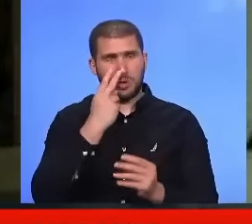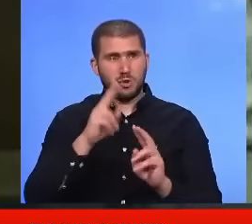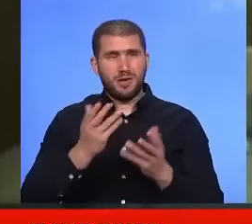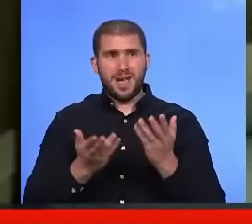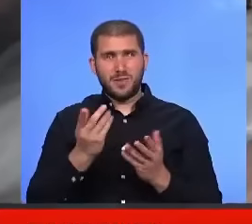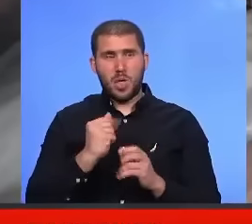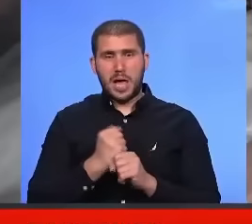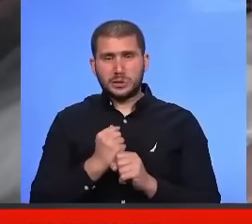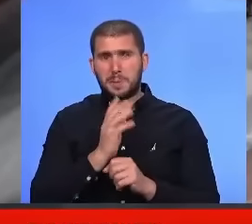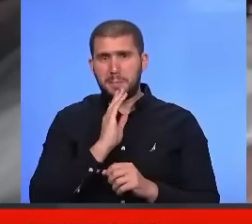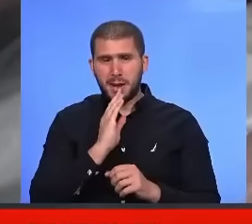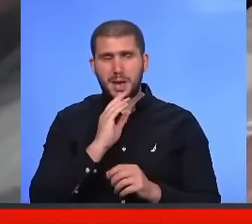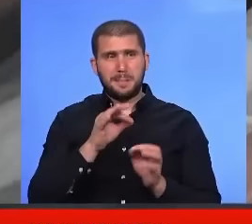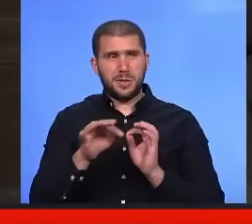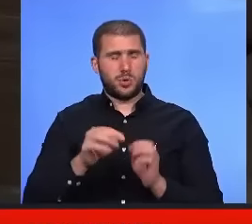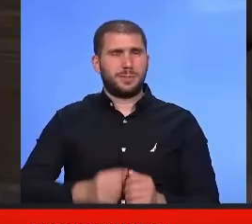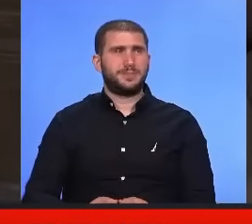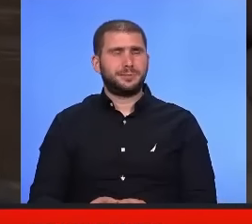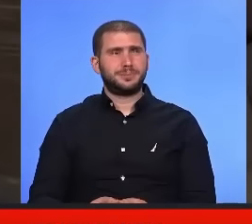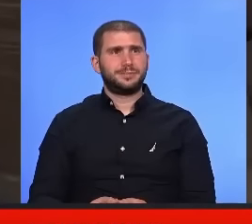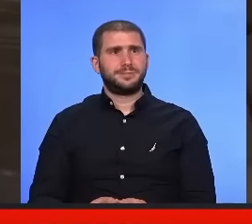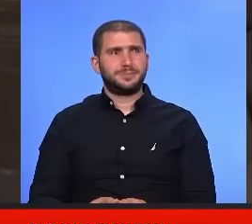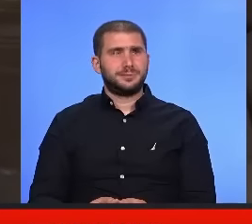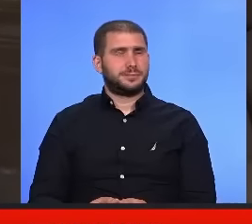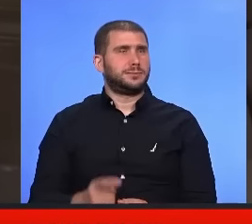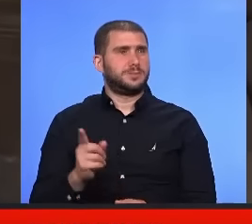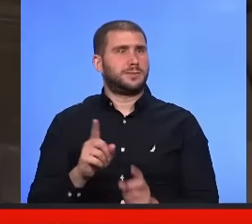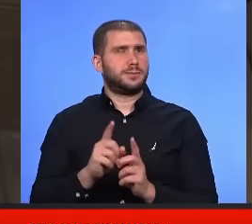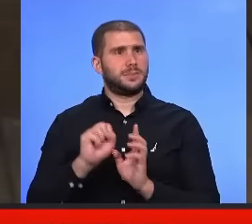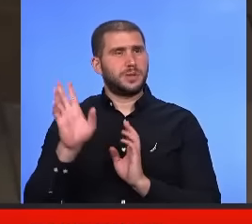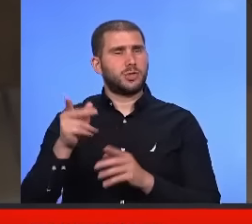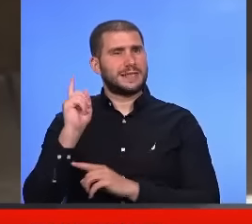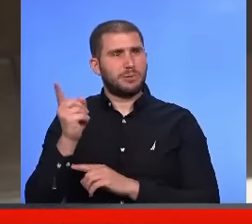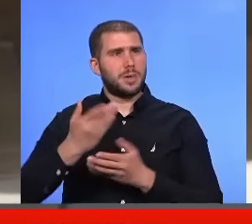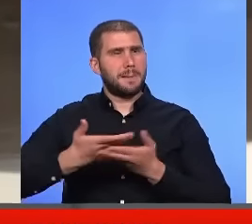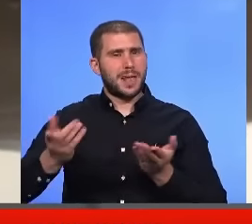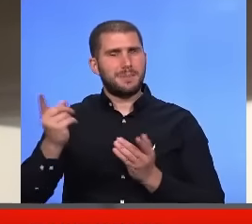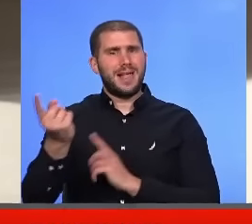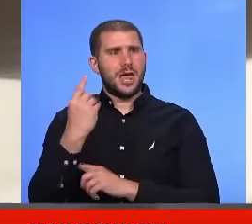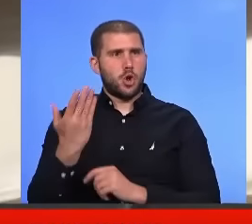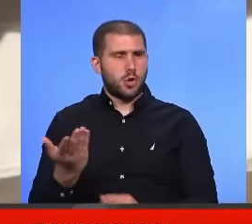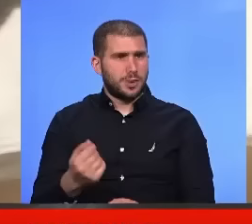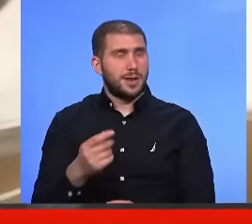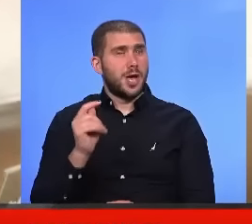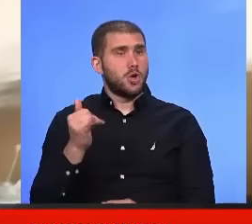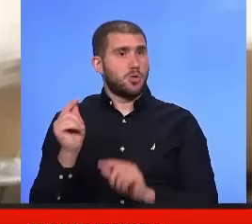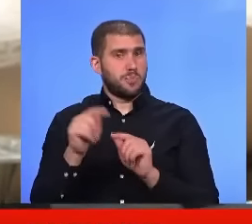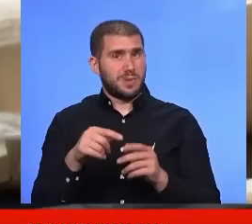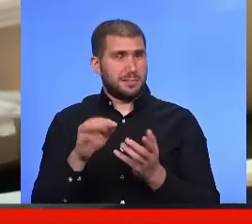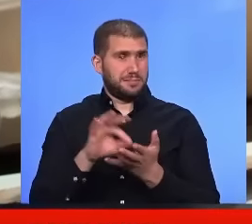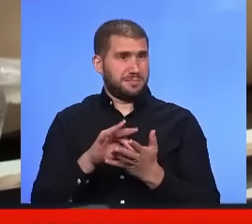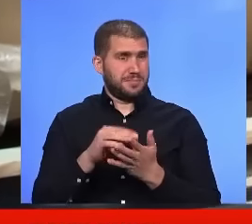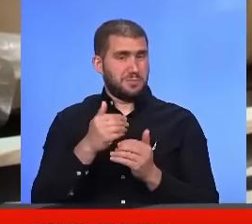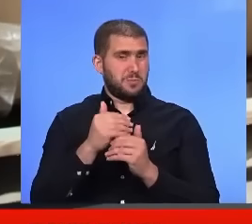עשו סלט במידות. מפה זה מנווט, יש הזמנות, מחלקים את זה לקליינטים. תגיע עוד מעט במהלך היום או